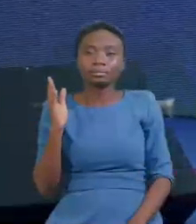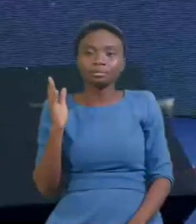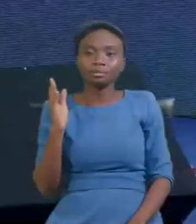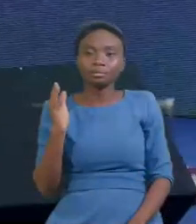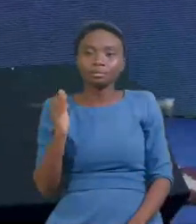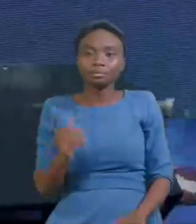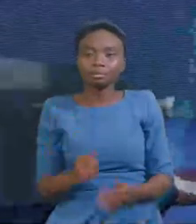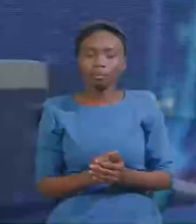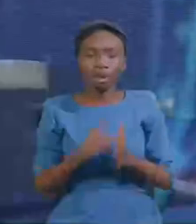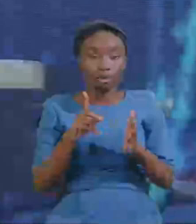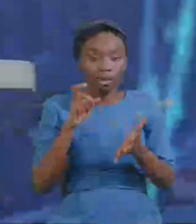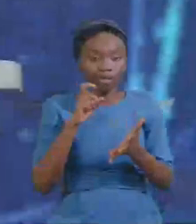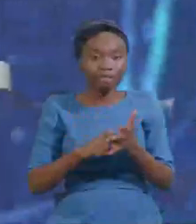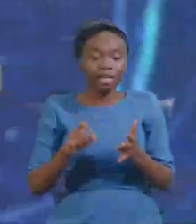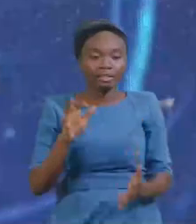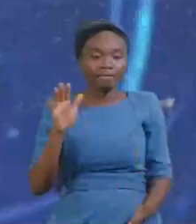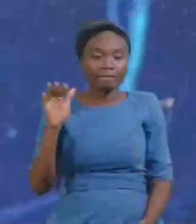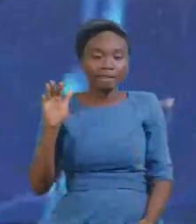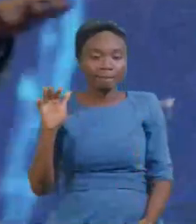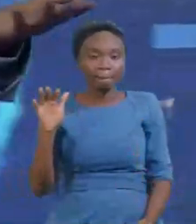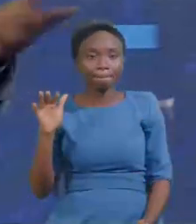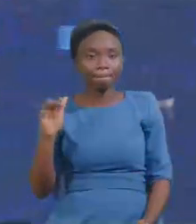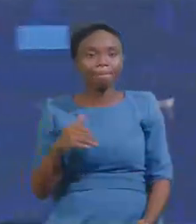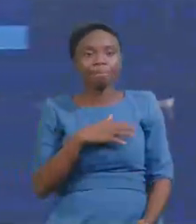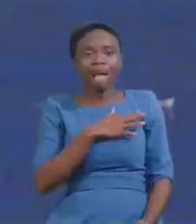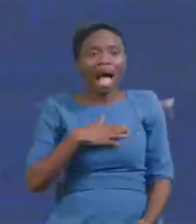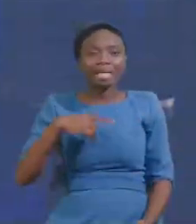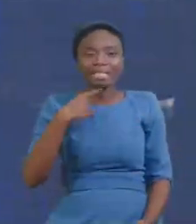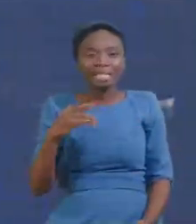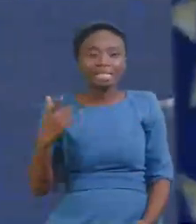Prêchant, proclamant l'évangile de Dieu.